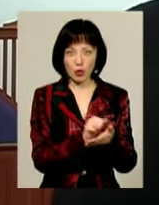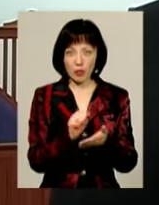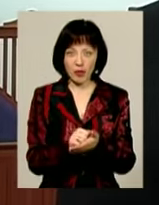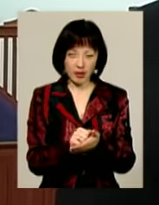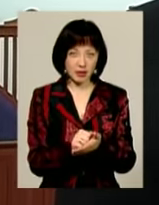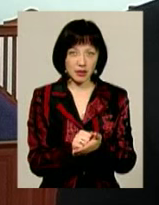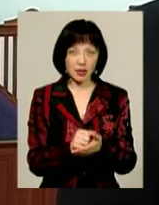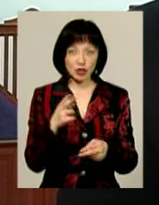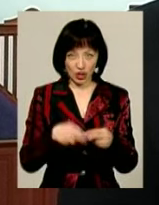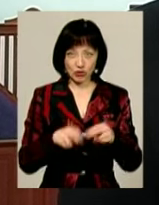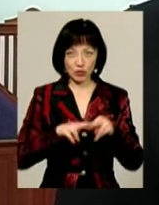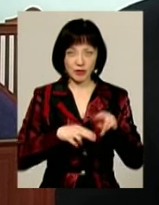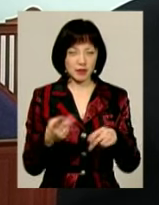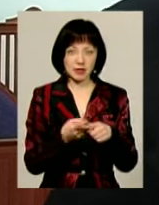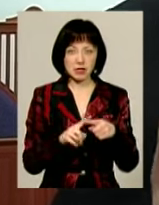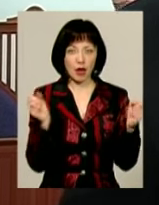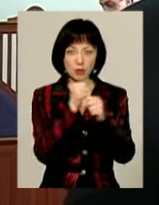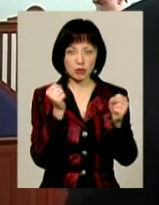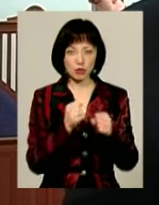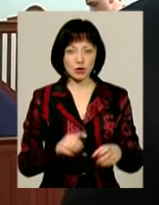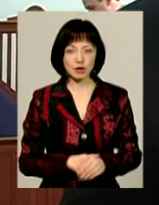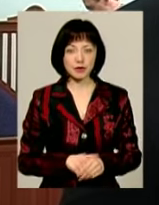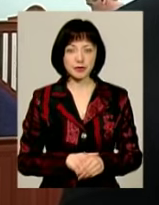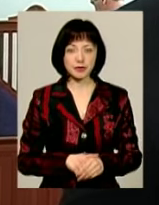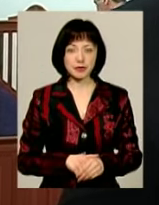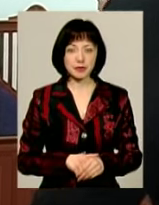для закінчення будівництва, ну, це є абсурдом.